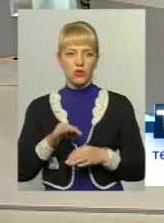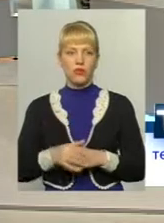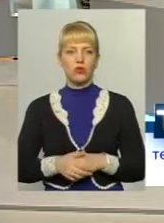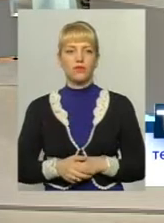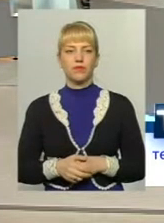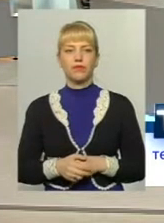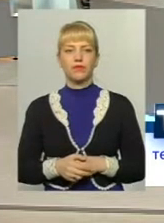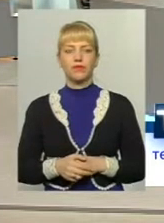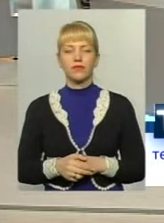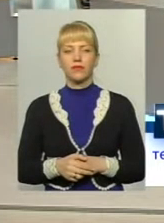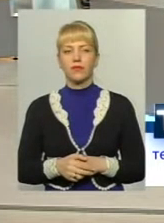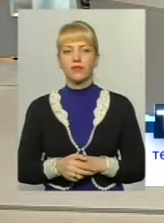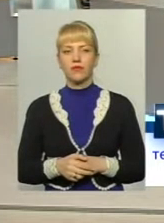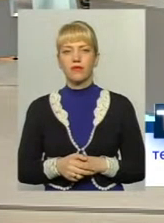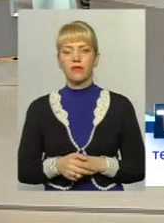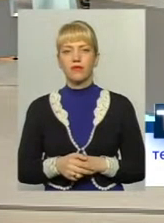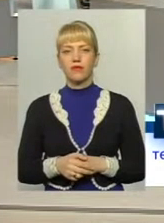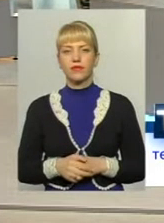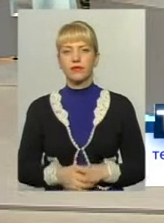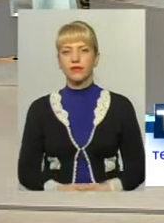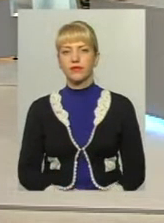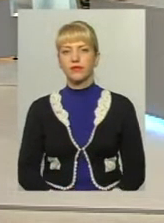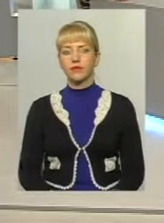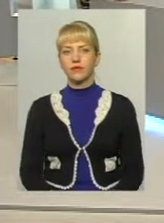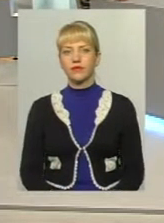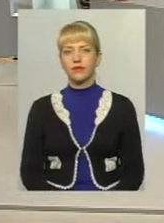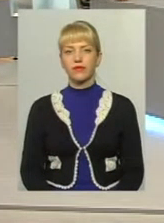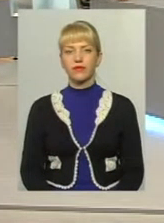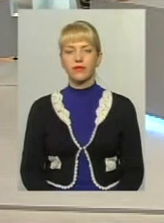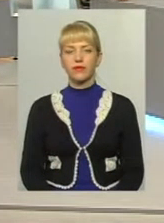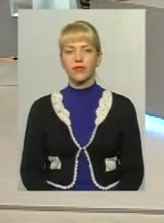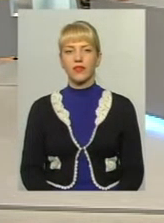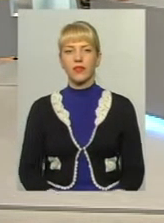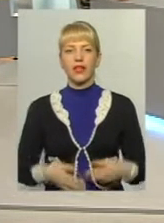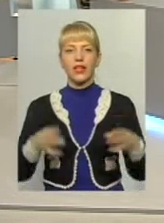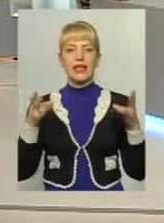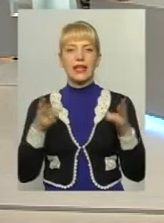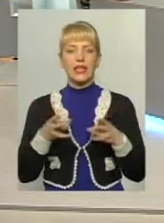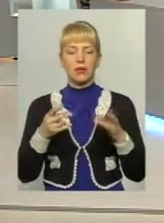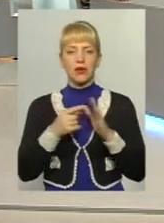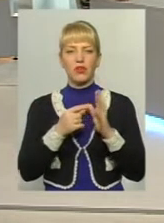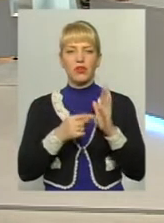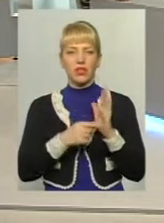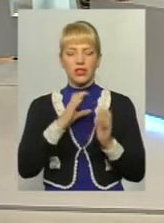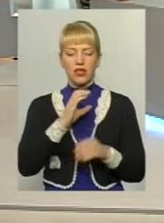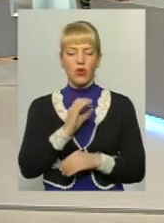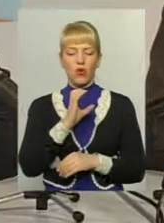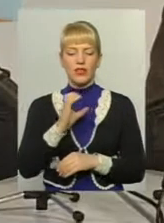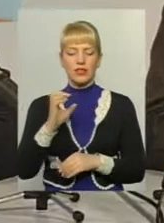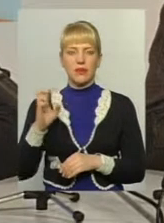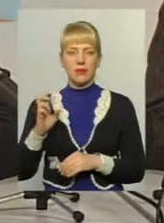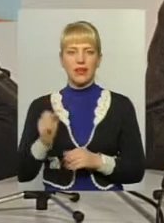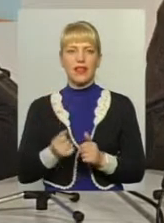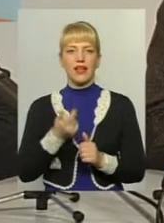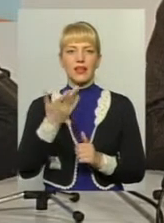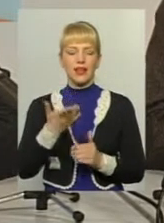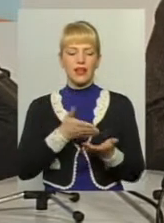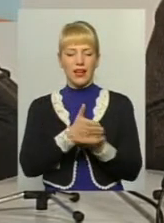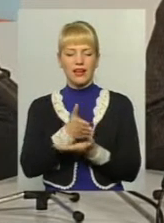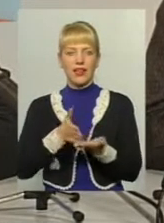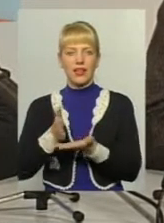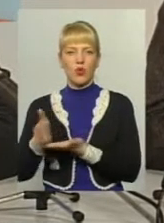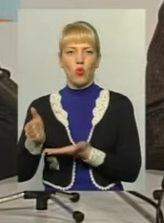сьогодні задати перше питання таке. Все ж таки, з якими проблемами стикаються ті новоутворені ОСББ і ОСББ вже